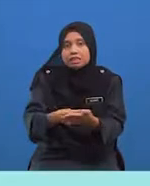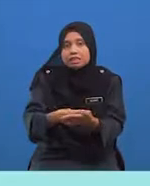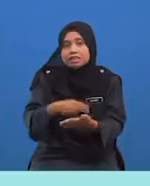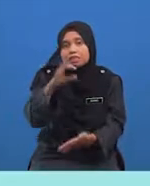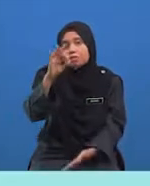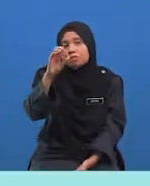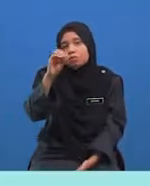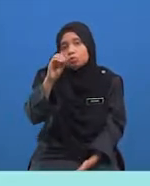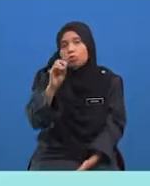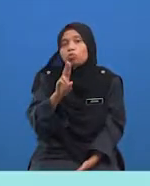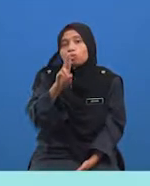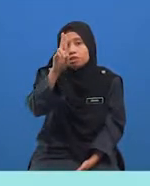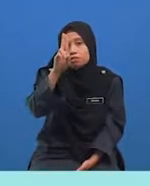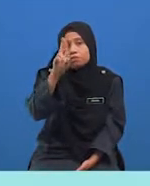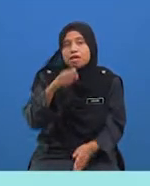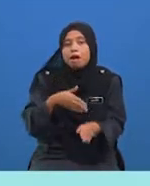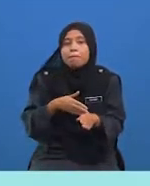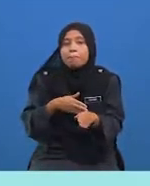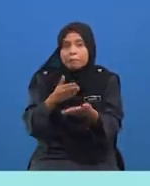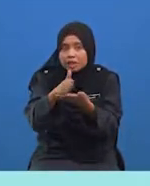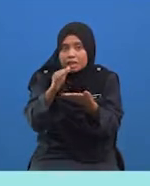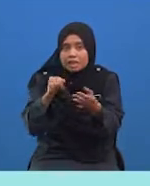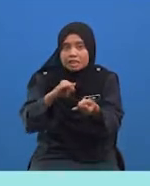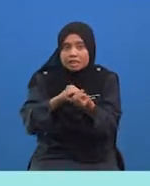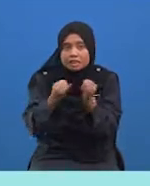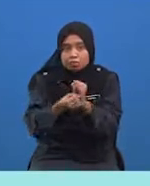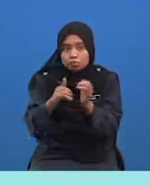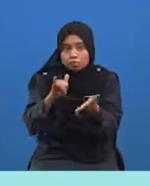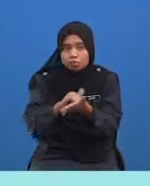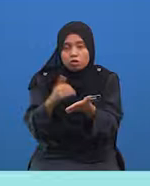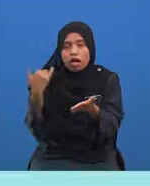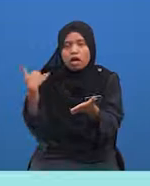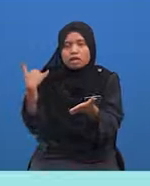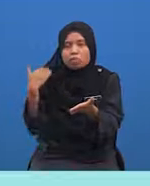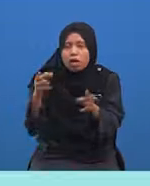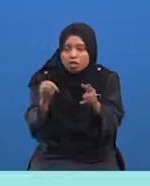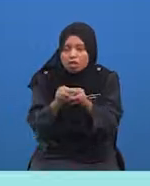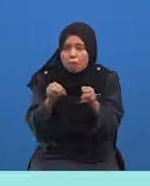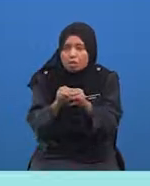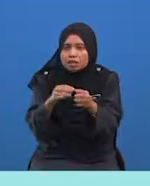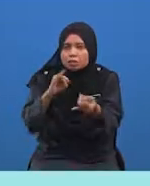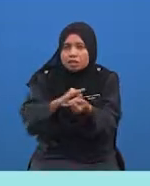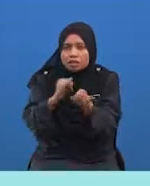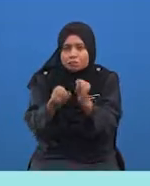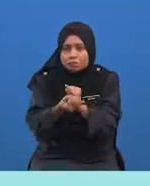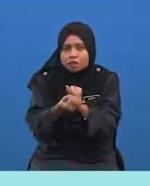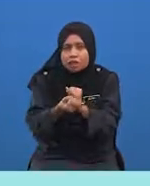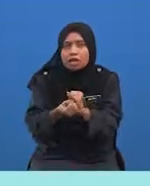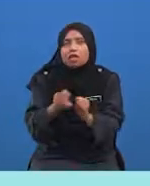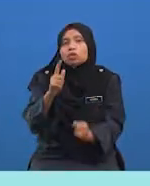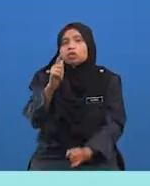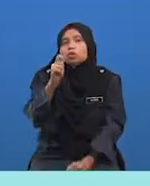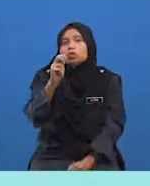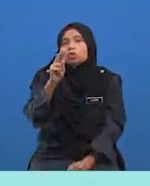hingga 90 darjah utara. Pada zon iklim tersebut terdapat iklim yang pelbagai, iaitu